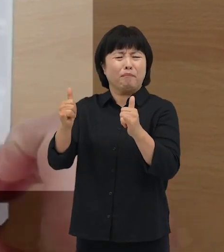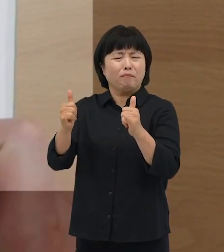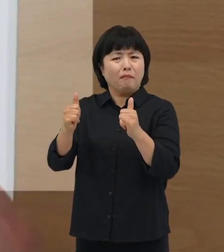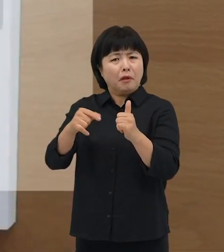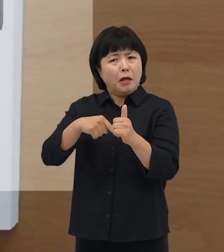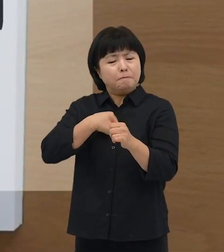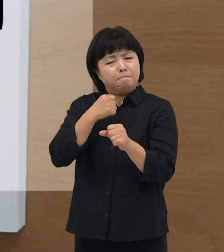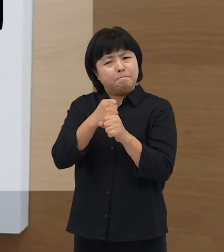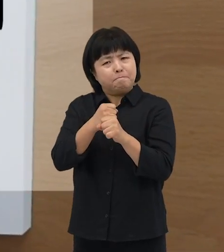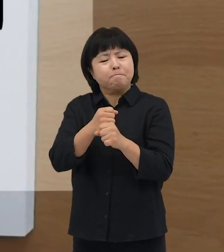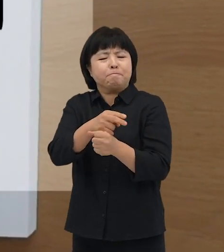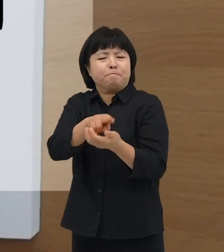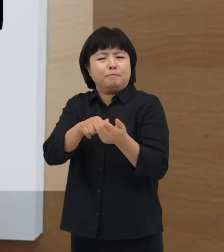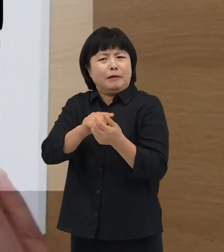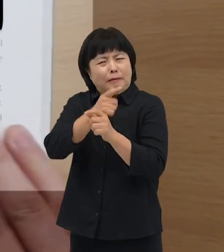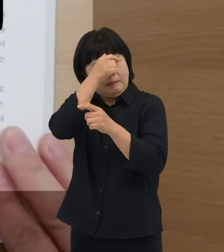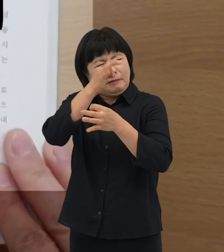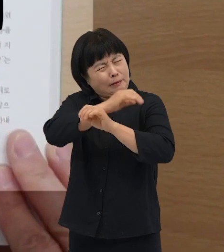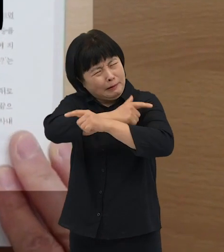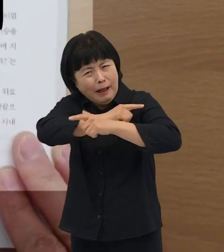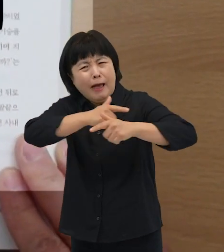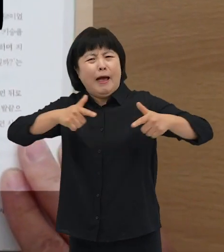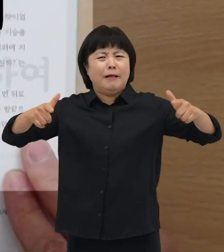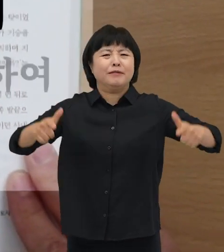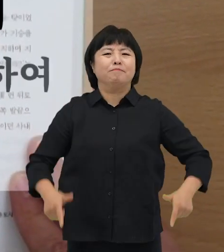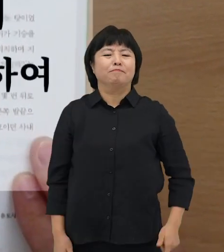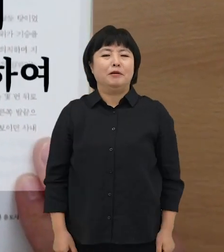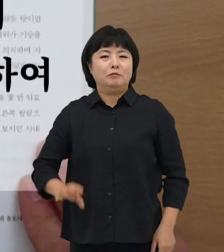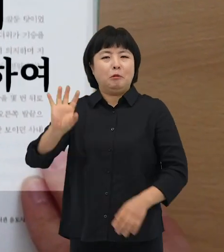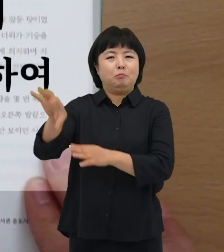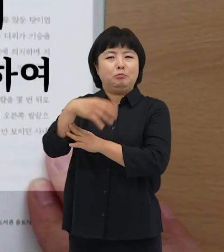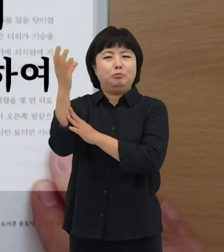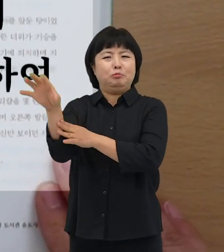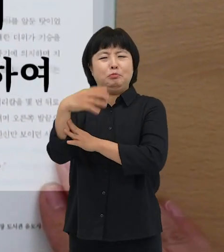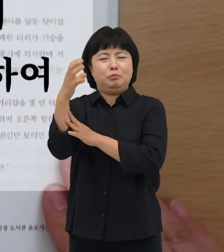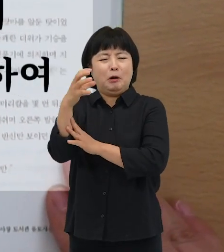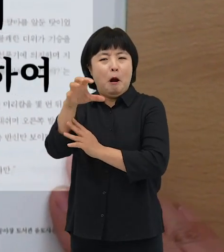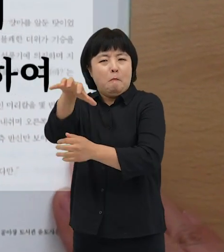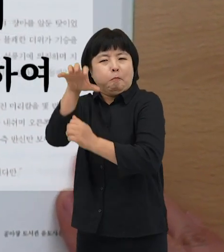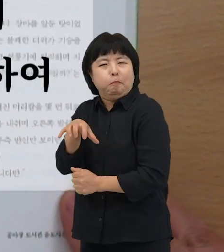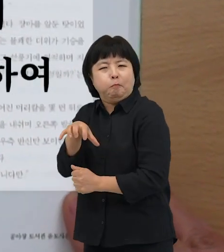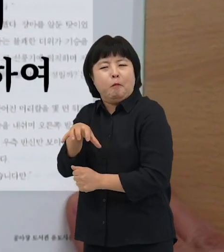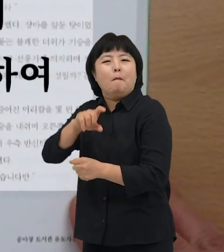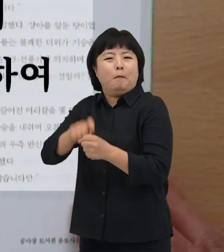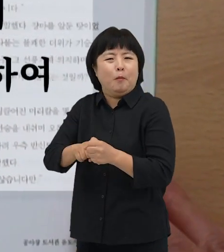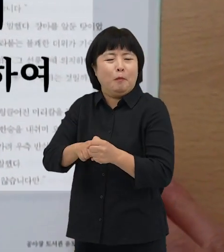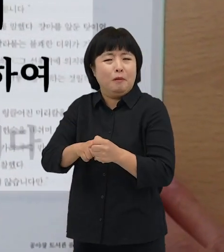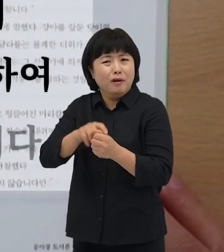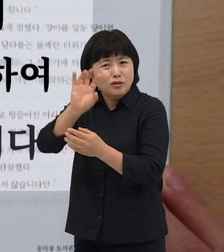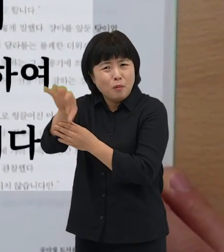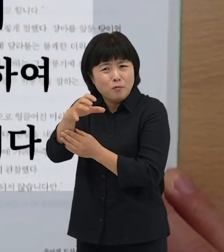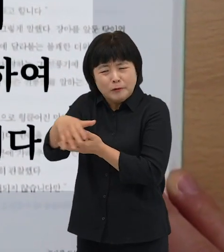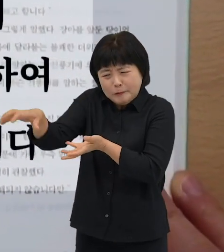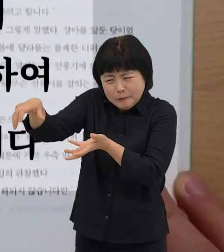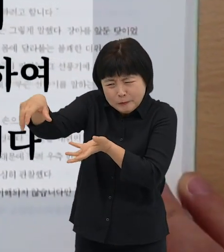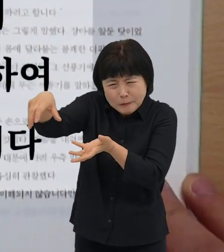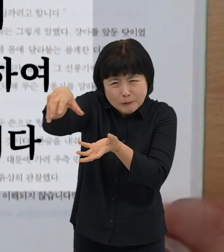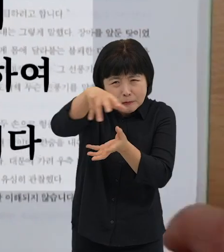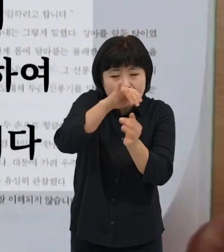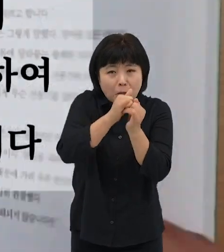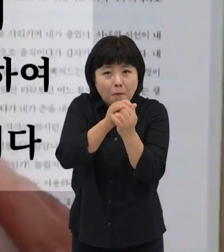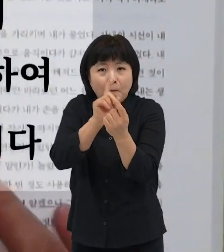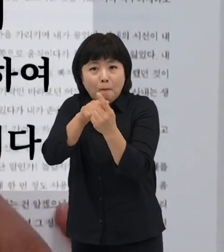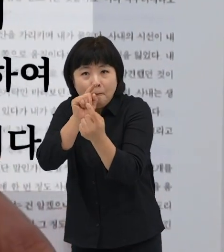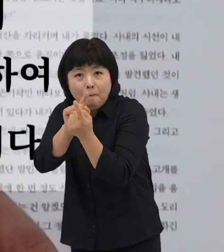소설가가 자신이 만들어서 판매된 다양한 성능의 선풍기를 세상으로부터 유폐하기 위하여 선풍기를 수집하러